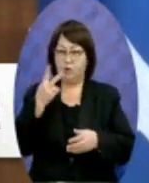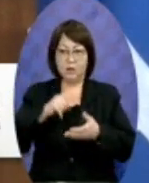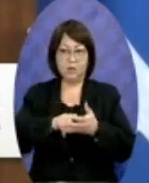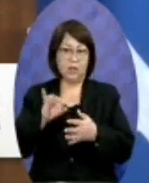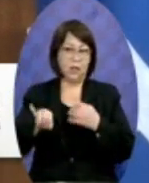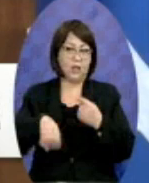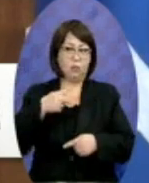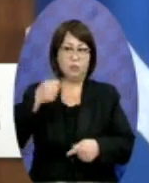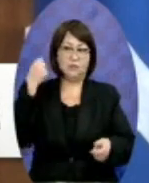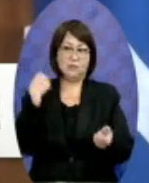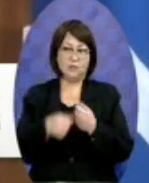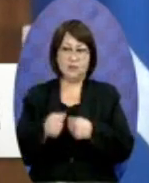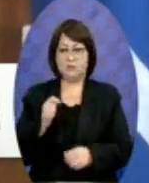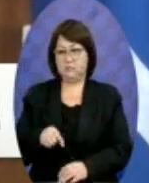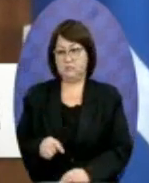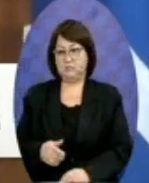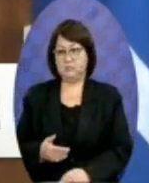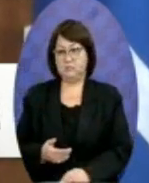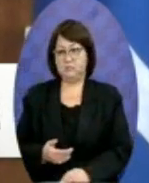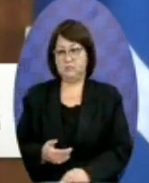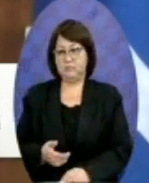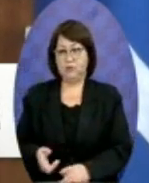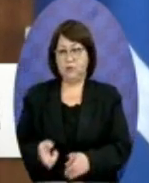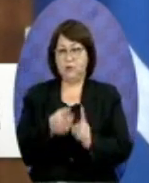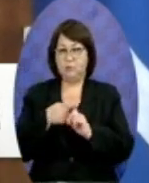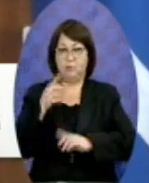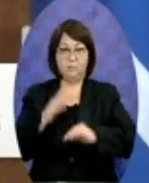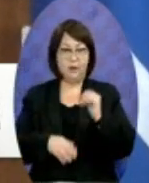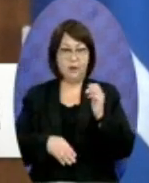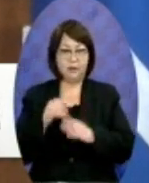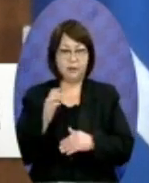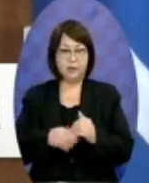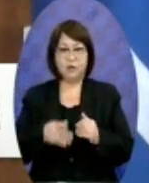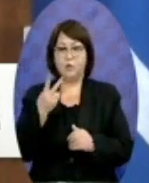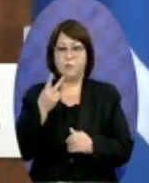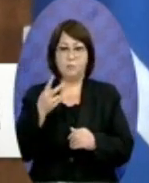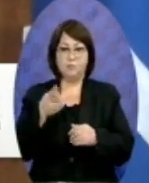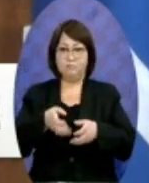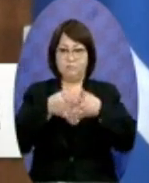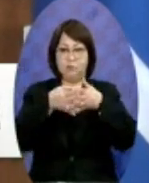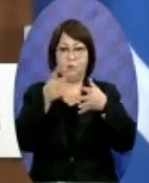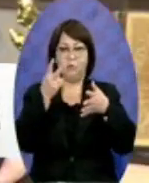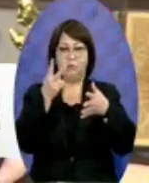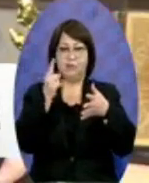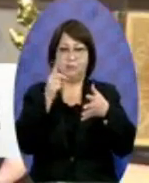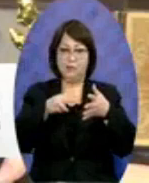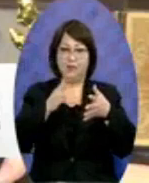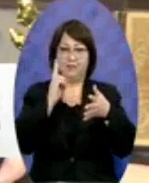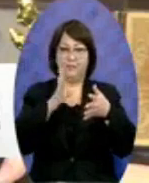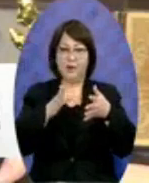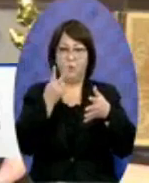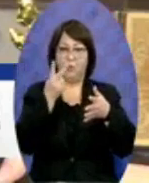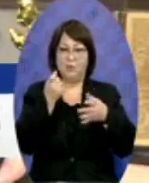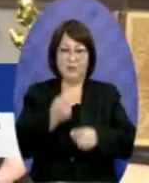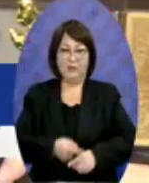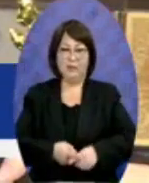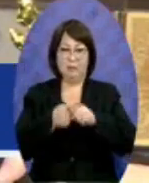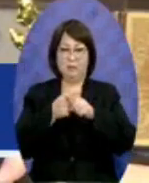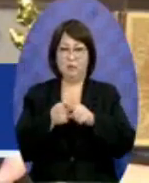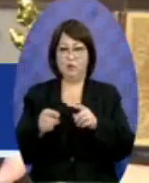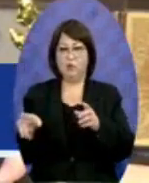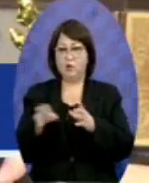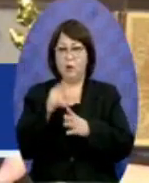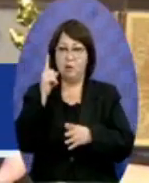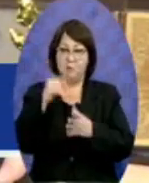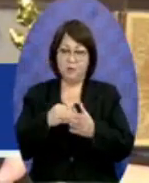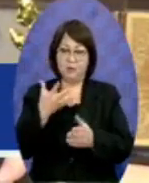одоо борлуулж байгаа. Үүнийгээ дагаад одоо барилгын үн ханш дагаад өсдөг. 1500 км-ийн одоо тээврийн